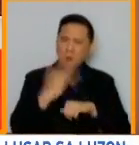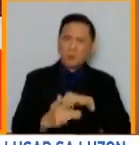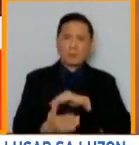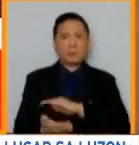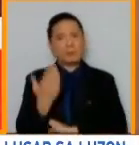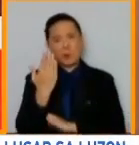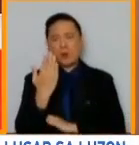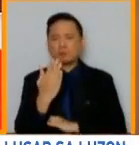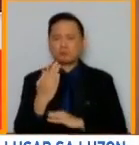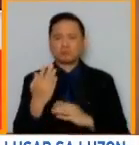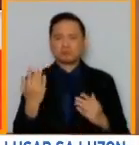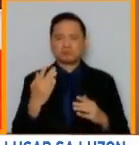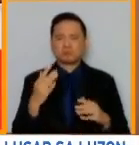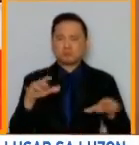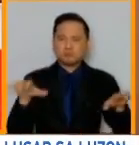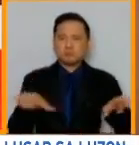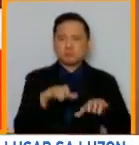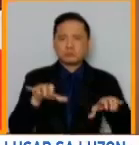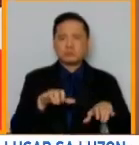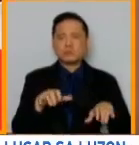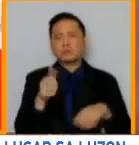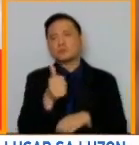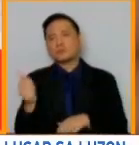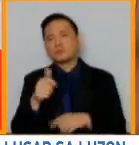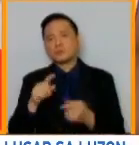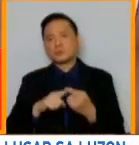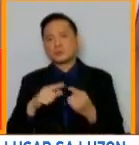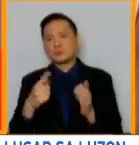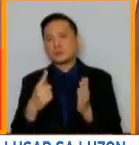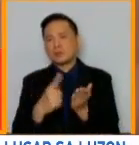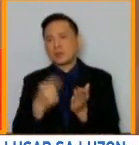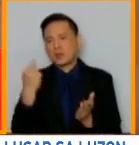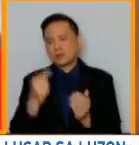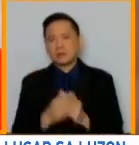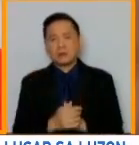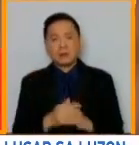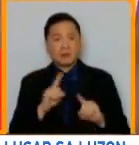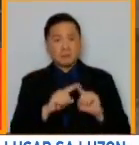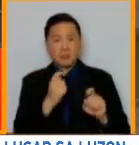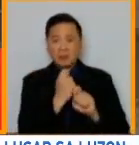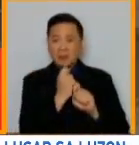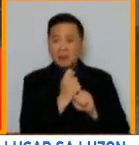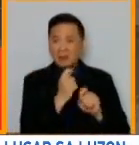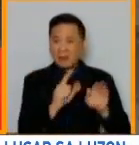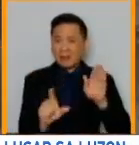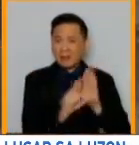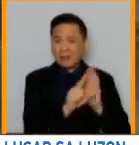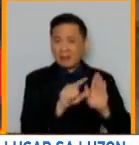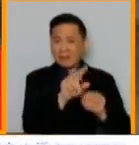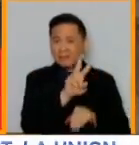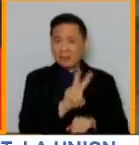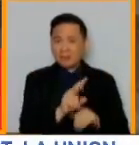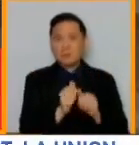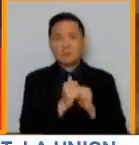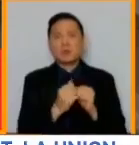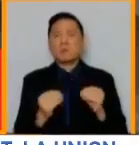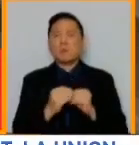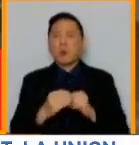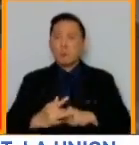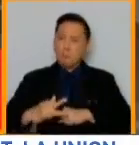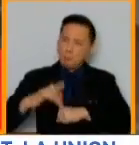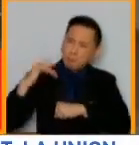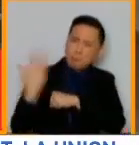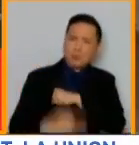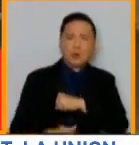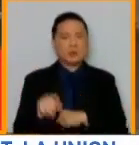ngayong ipatutupad muli ang truck ban sa Valenzuela City, mas aagahan pa raw niya ang biyahe. Yung siyempre, nahabol namin yung oras namin,